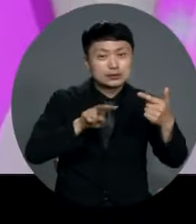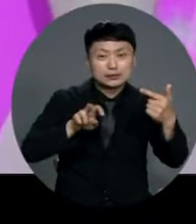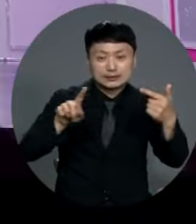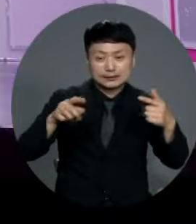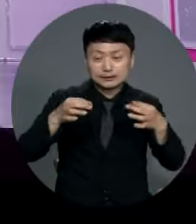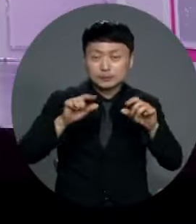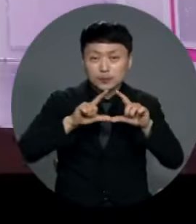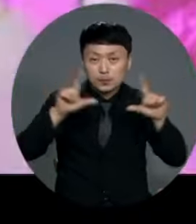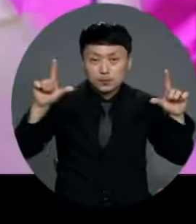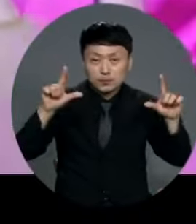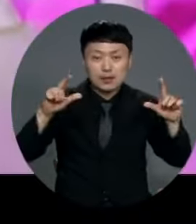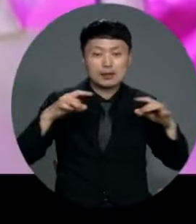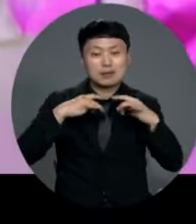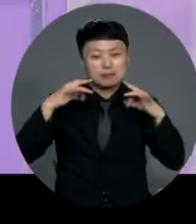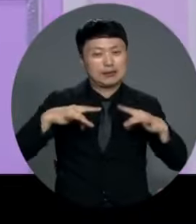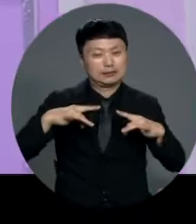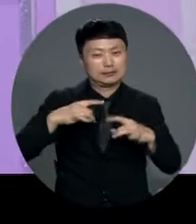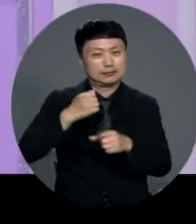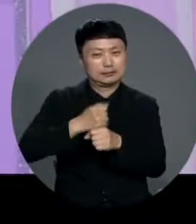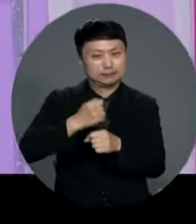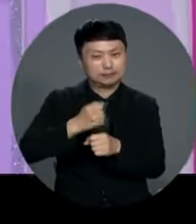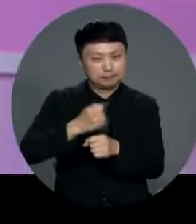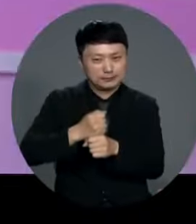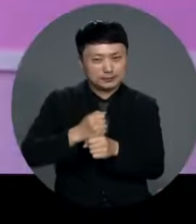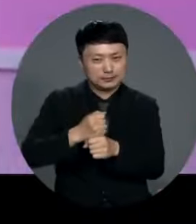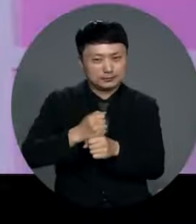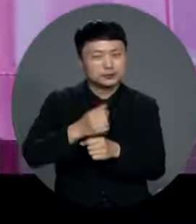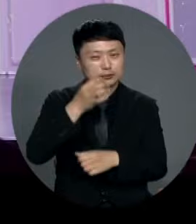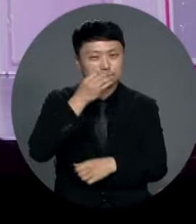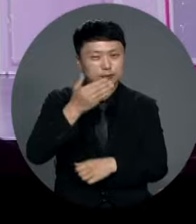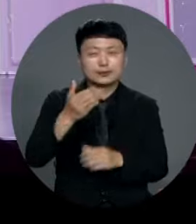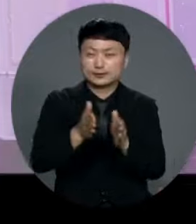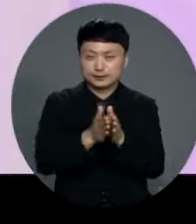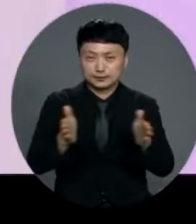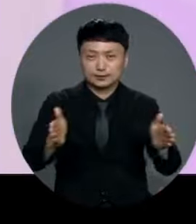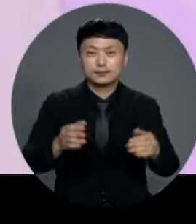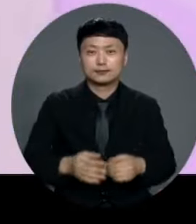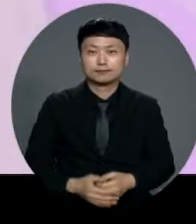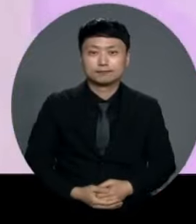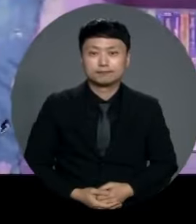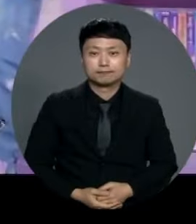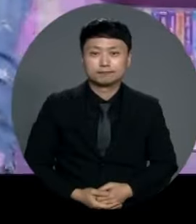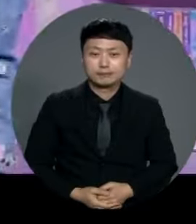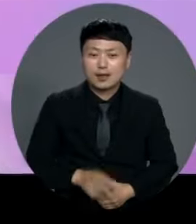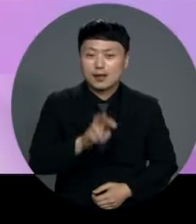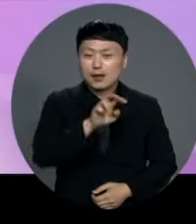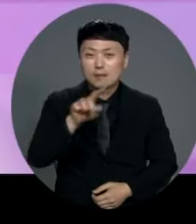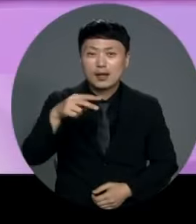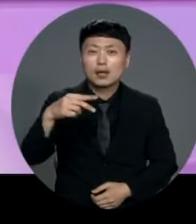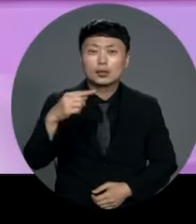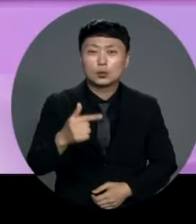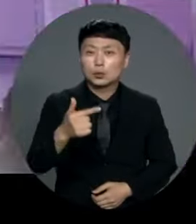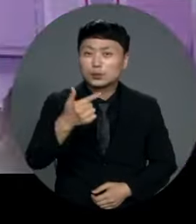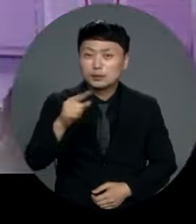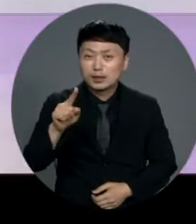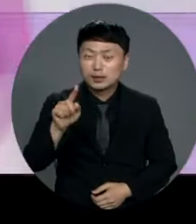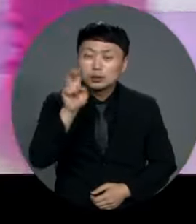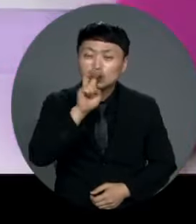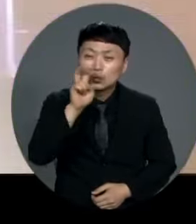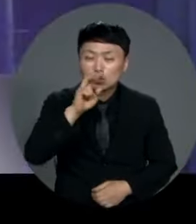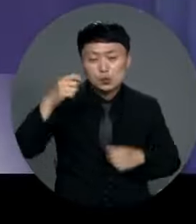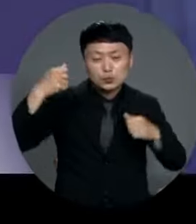금요일 프랑스 제작팀이 만든 홀리데이로 문을 엽니다. 팝의 여왕 마돈나의 곡으로 채워진